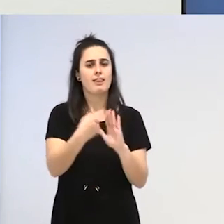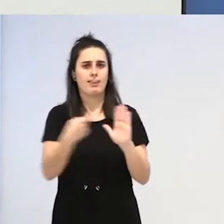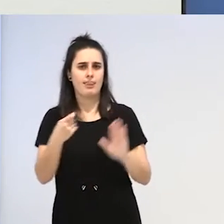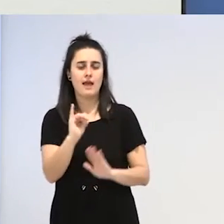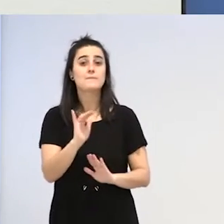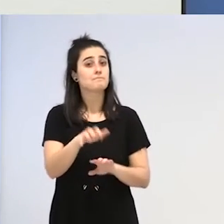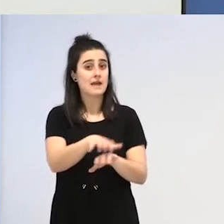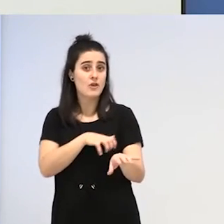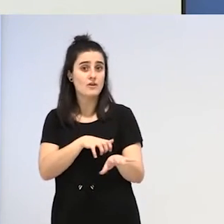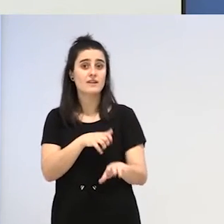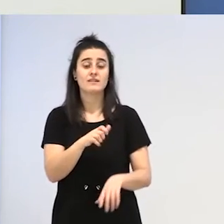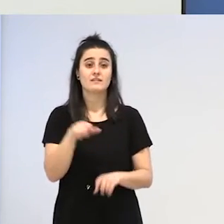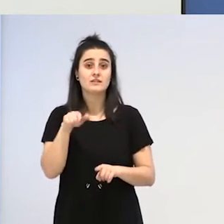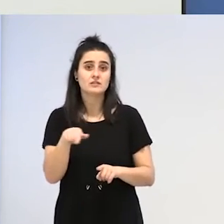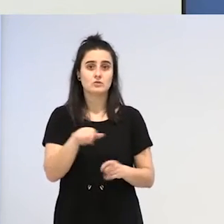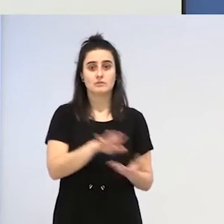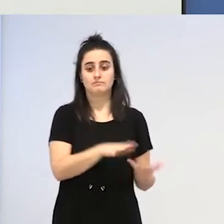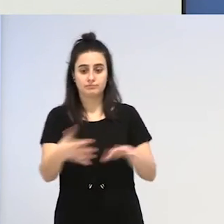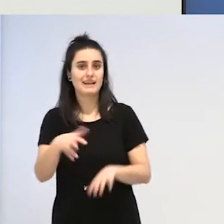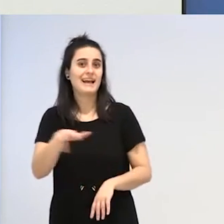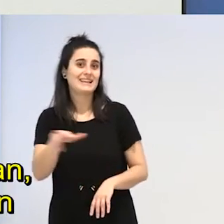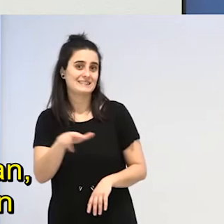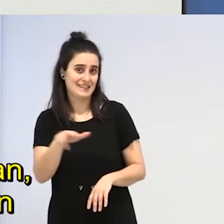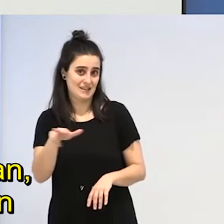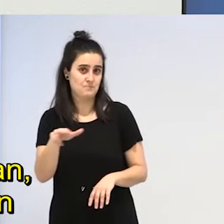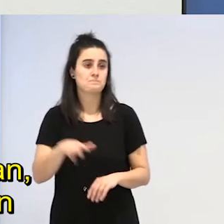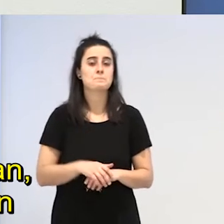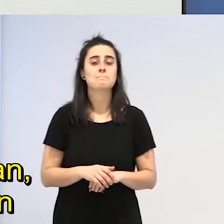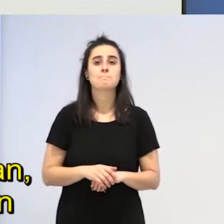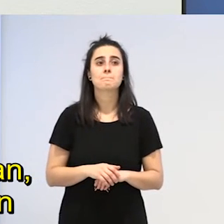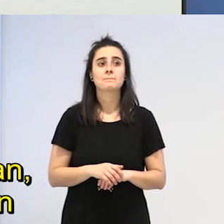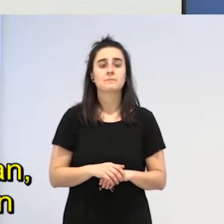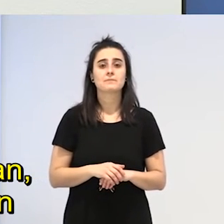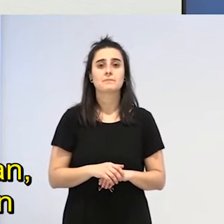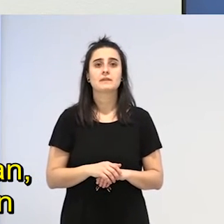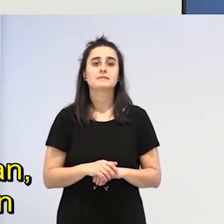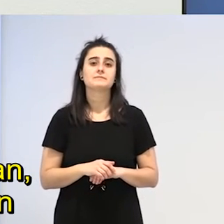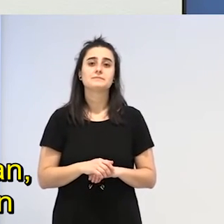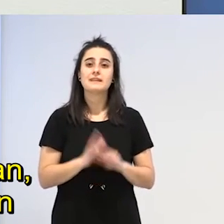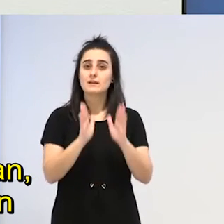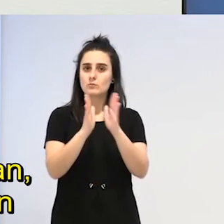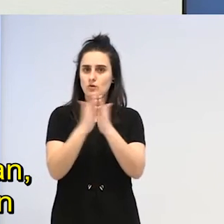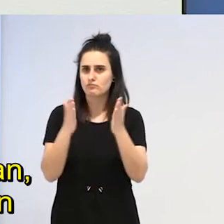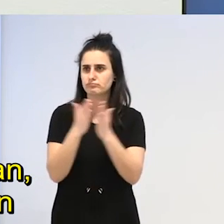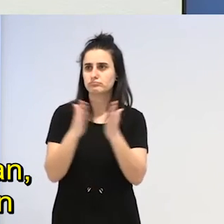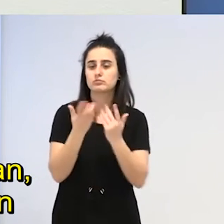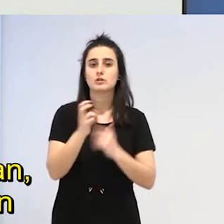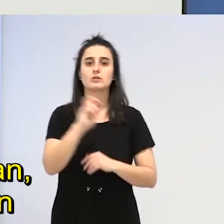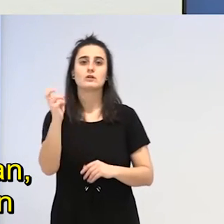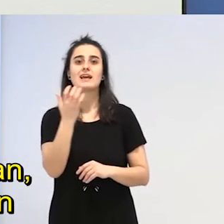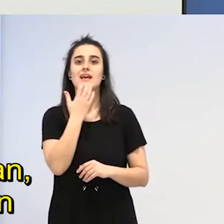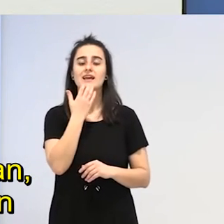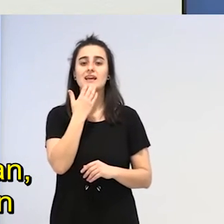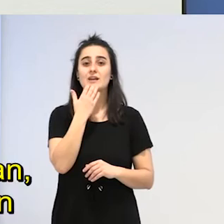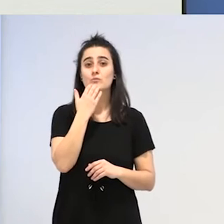baina gehien bat gaztelaniara itzultzen du eta beste liburuen artean, adibidez Ursula